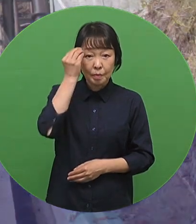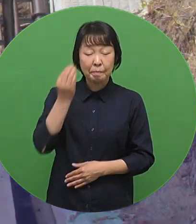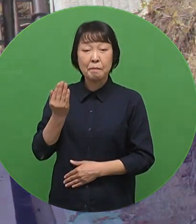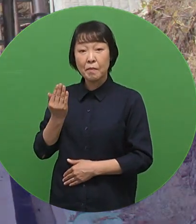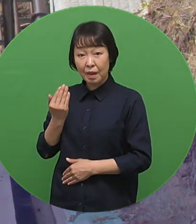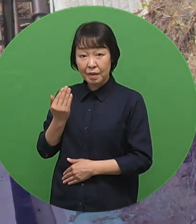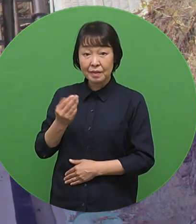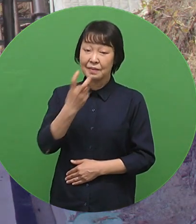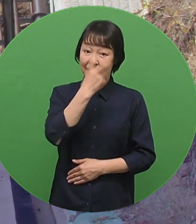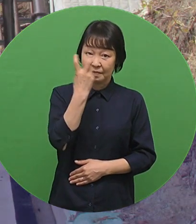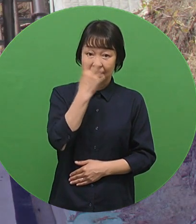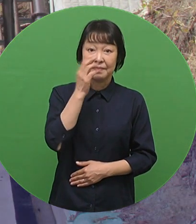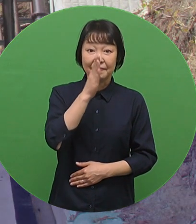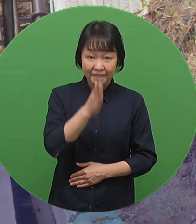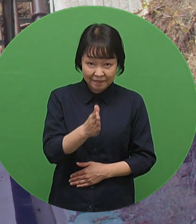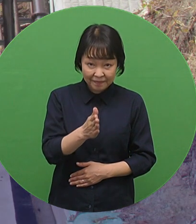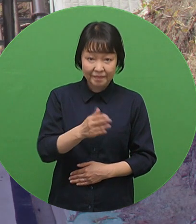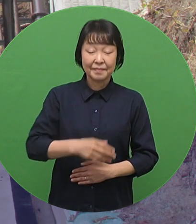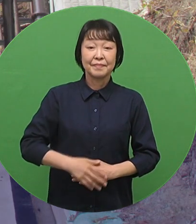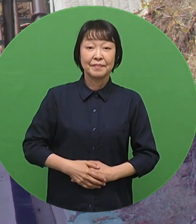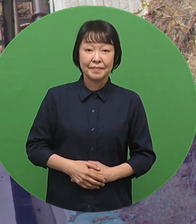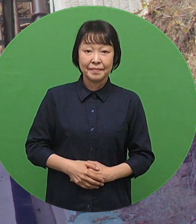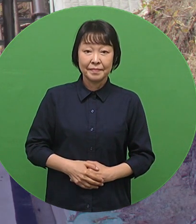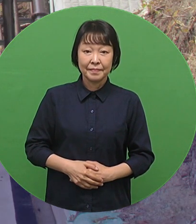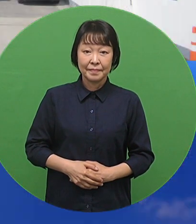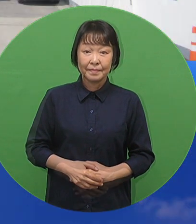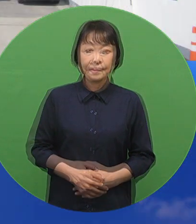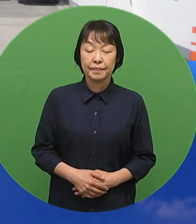時期に改めて確認をお願いします。